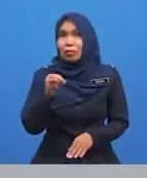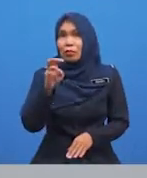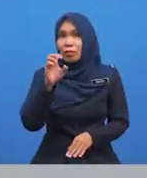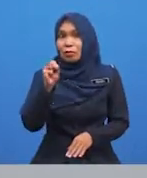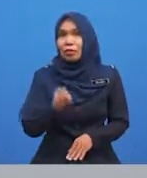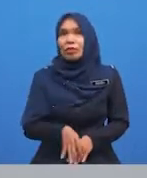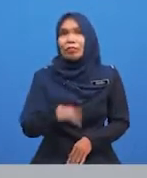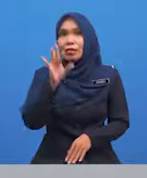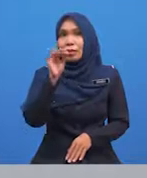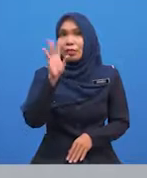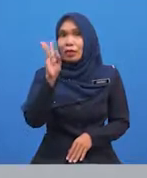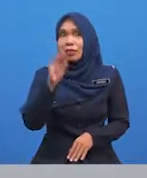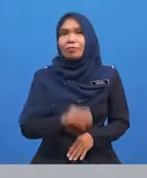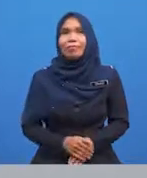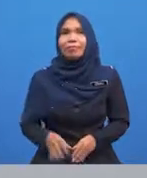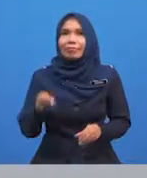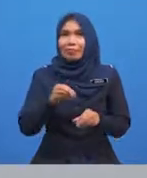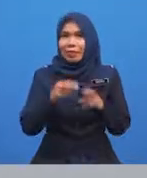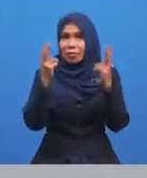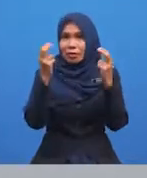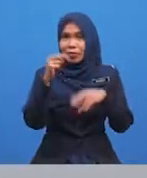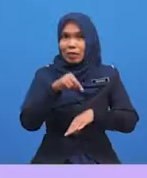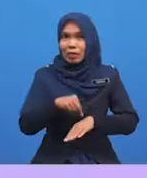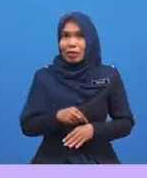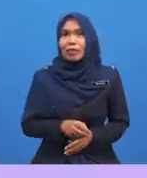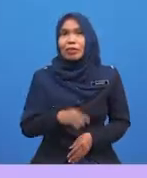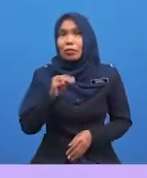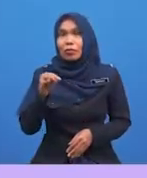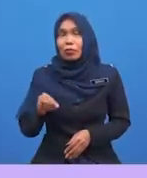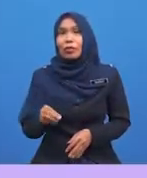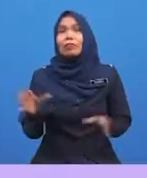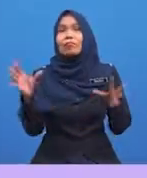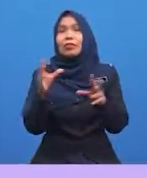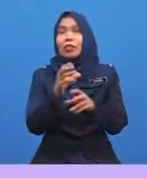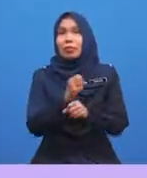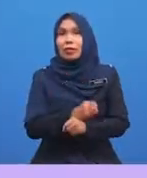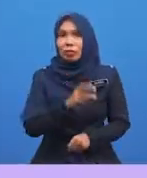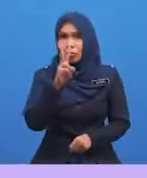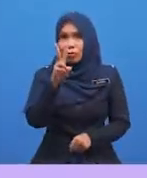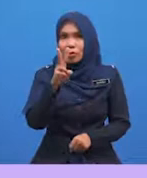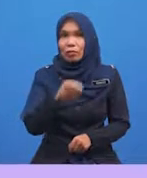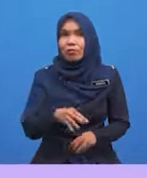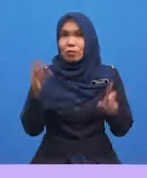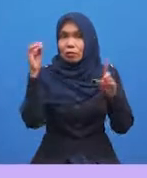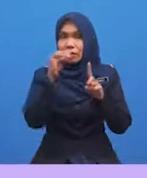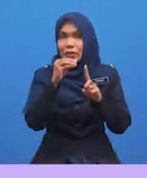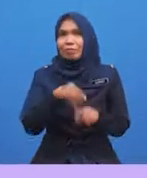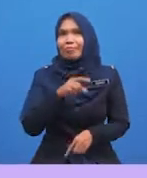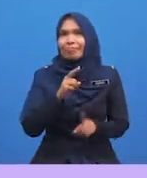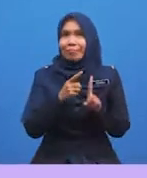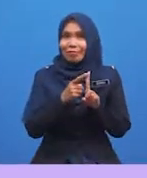86. Dalam tajuk ini, murid-murid perlu mencapai dua objektif pembelajaran.